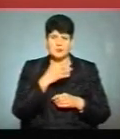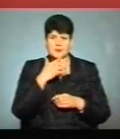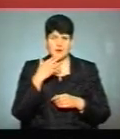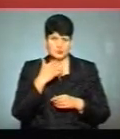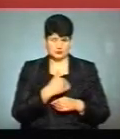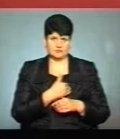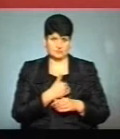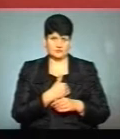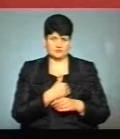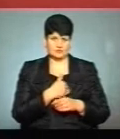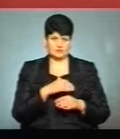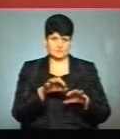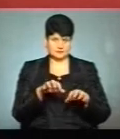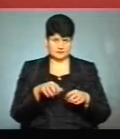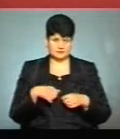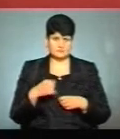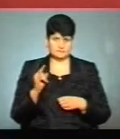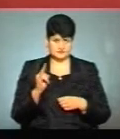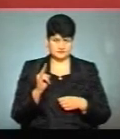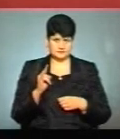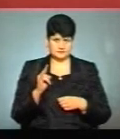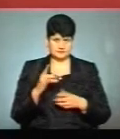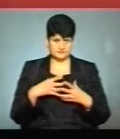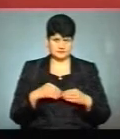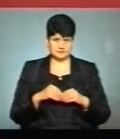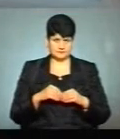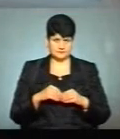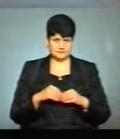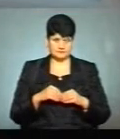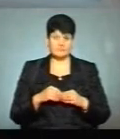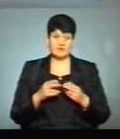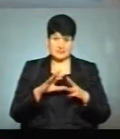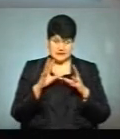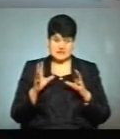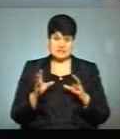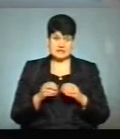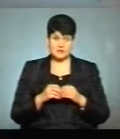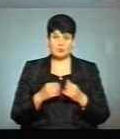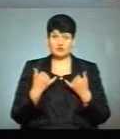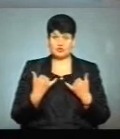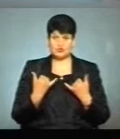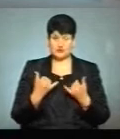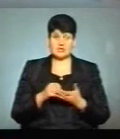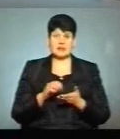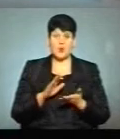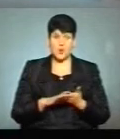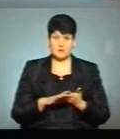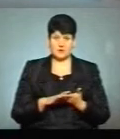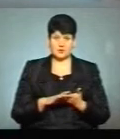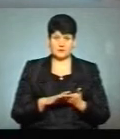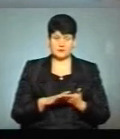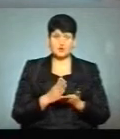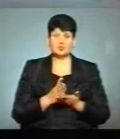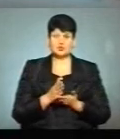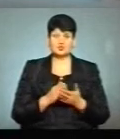охочих прийняти таку дитину в сім'ю. Ну, загалом, сьогодні на обліку